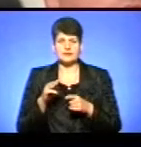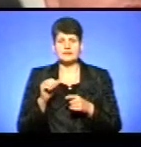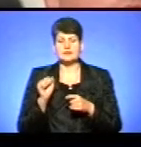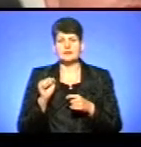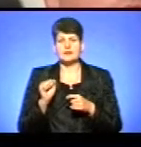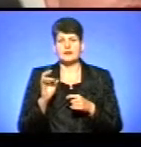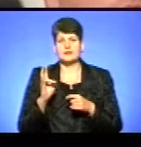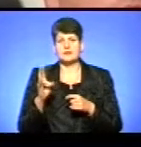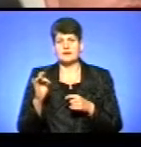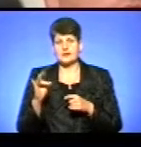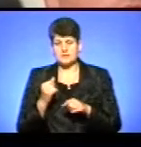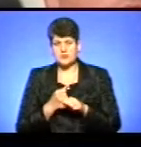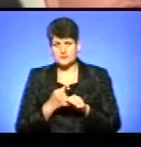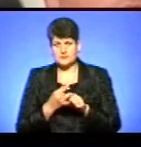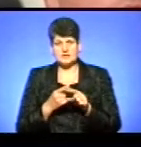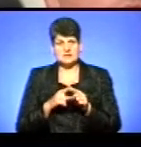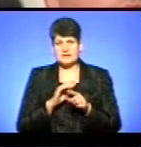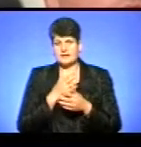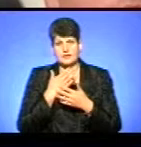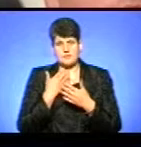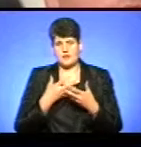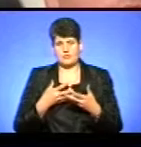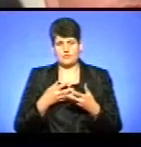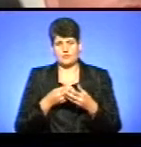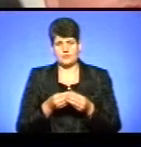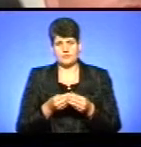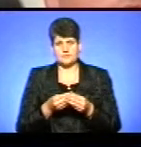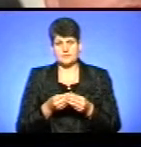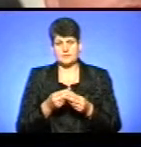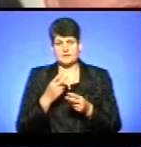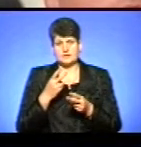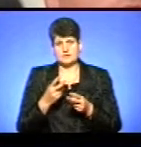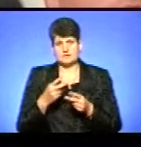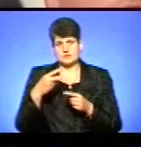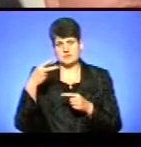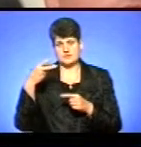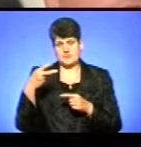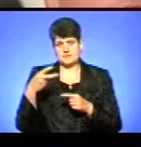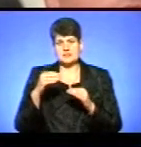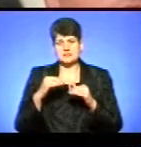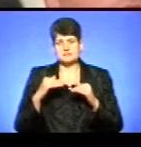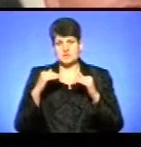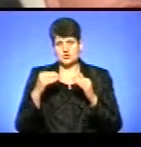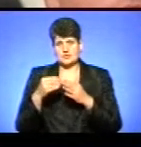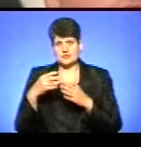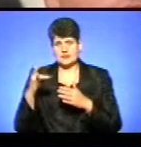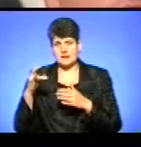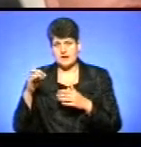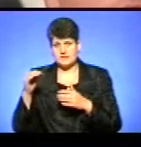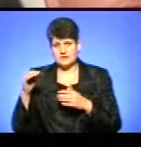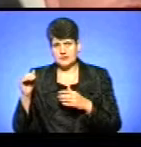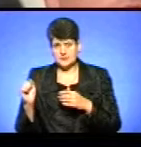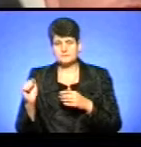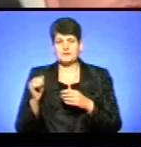працювали. Тобто цей чинник не мав вплив, і дивимося уважно на перші два. Зростання цін на нафту і на